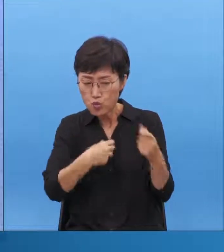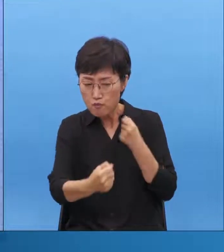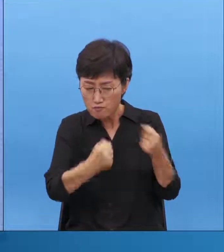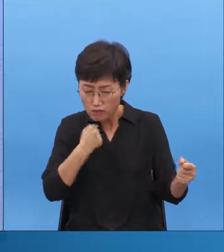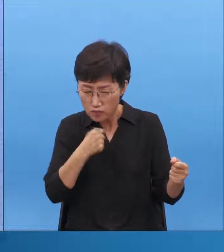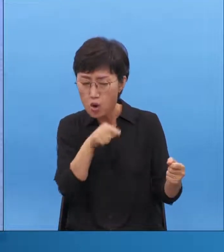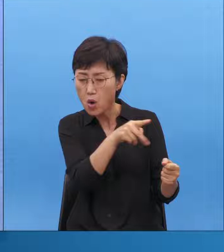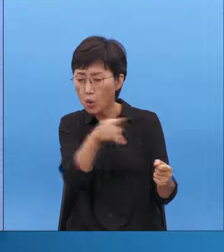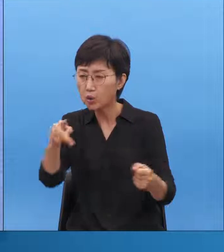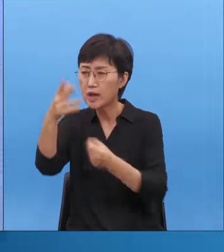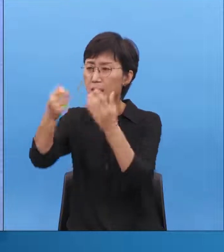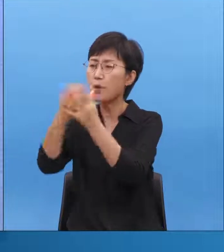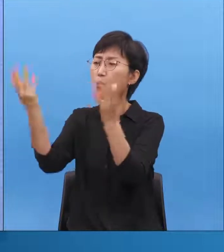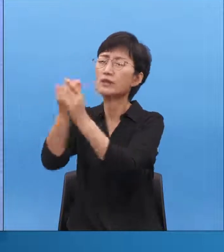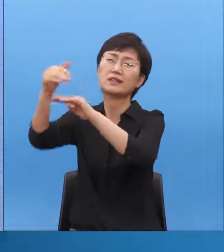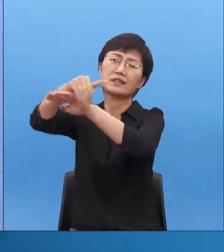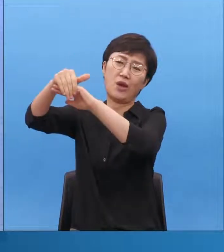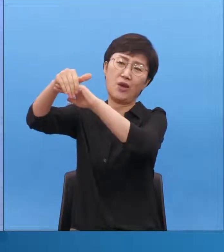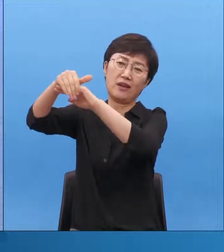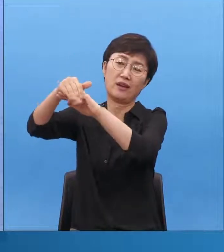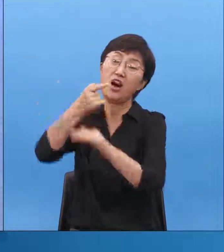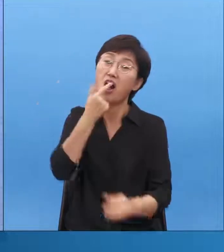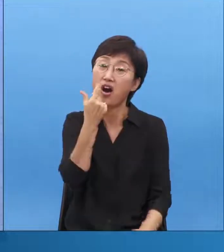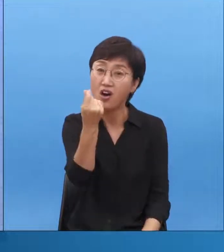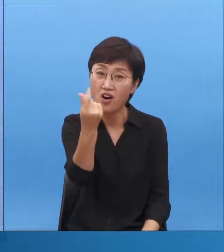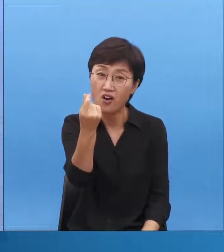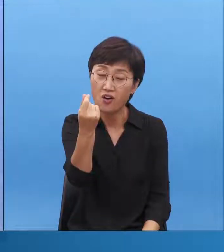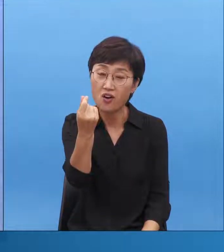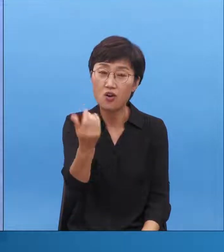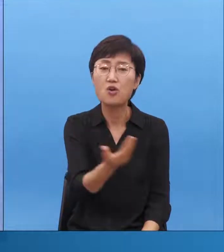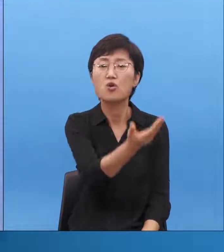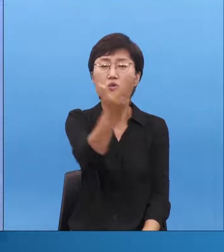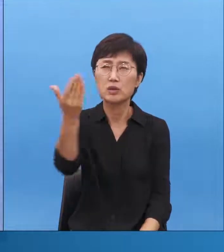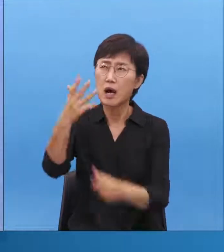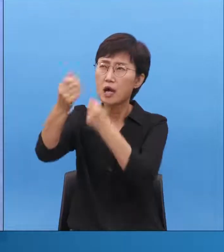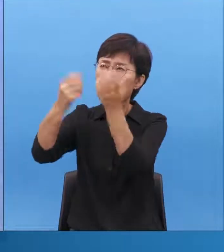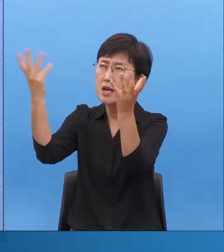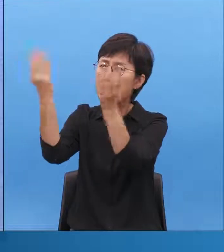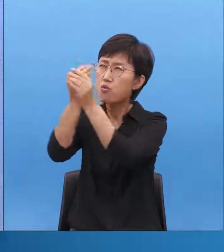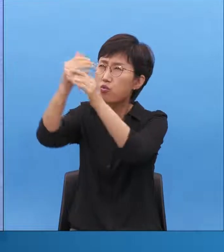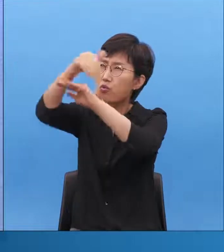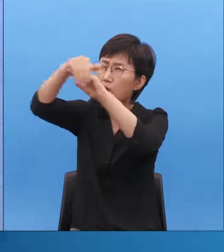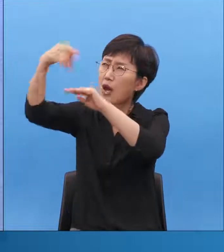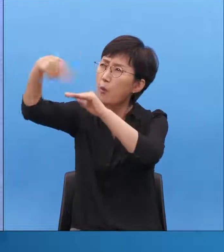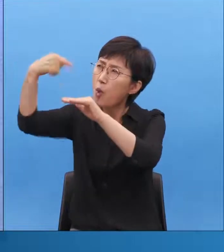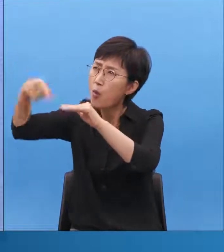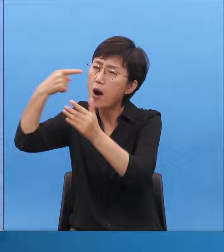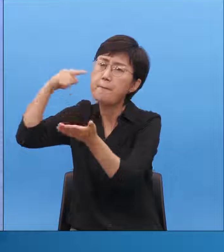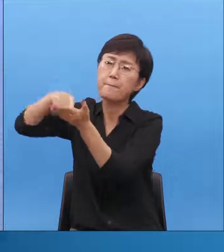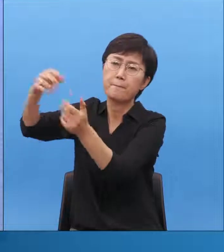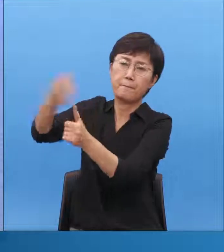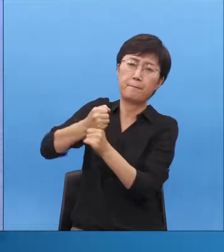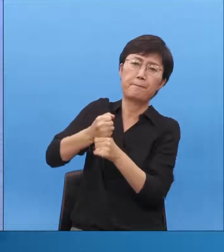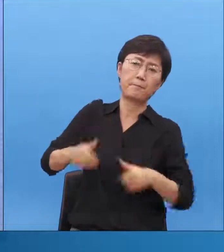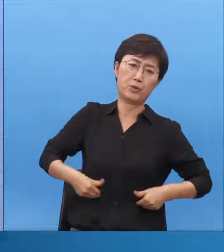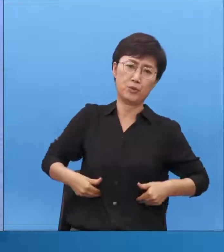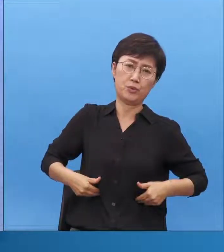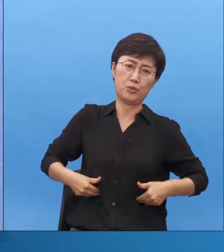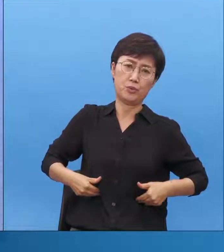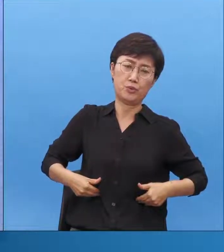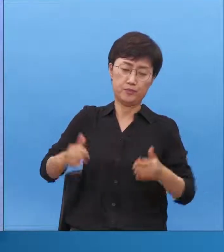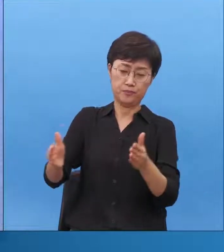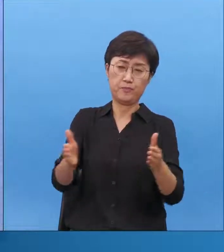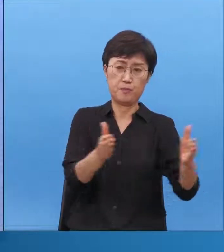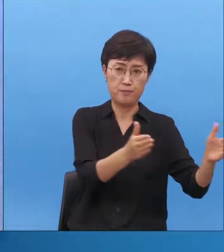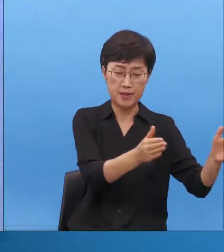You need to know the method to receive God's answers. 역사상 최악의 상황이 벌어졌습니다. Now, in all of